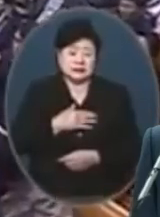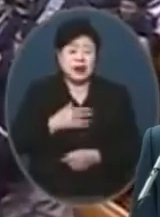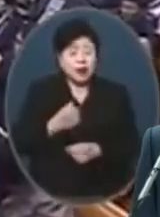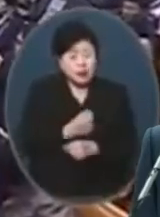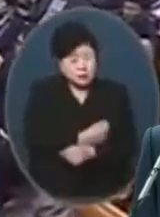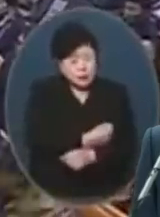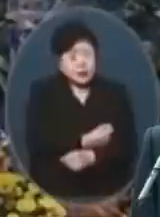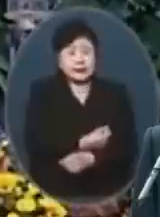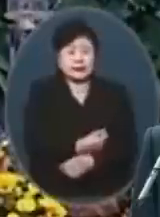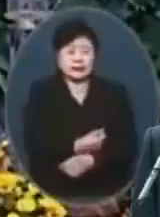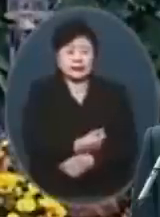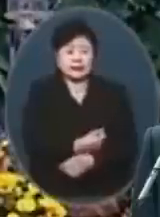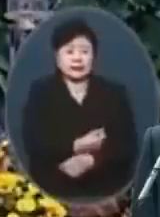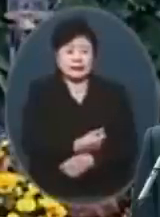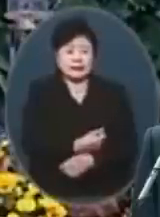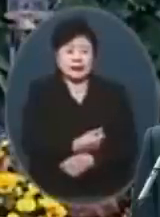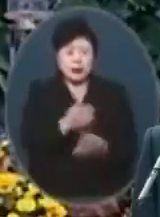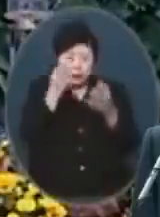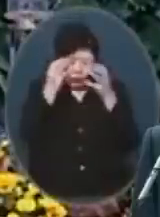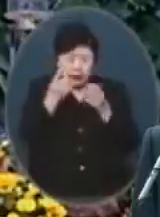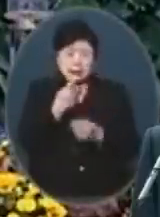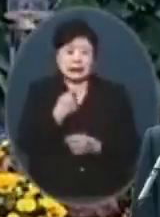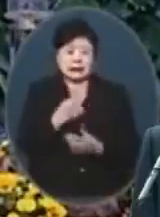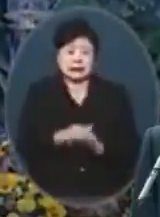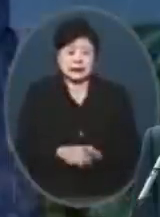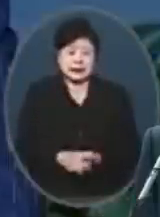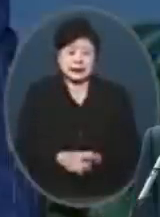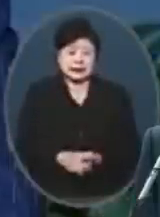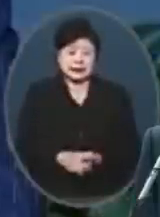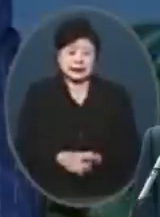엄청난 고난을 당했으나